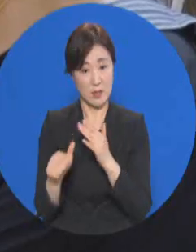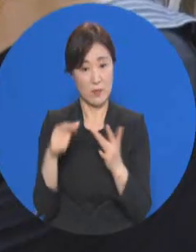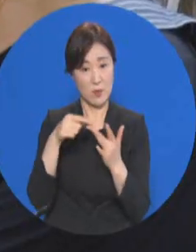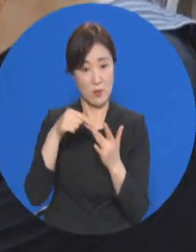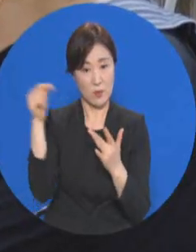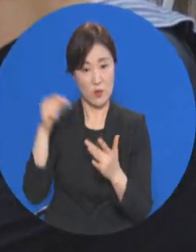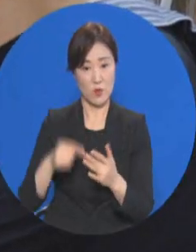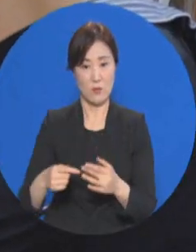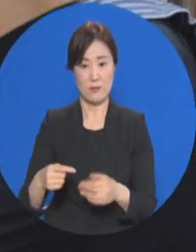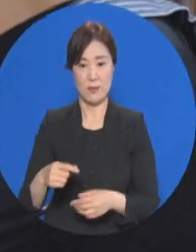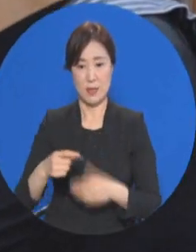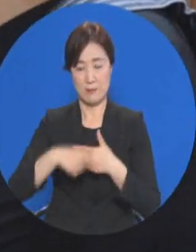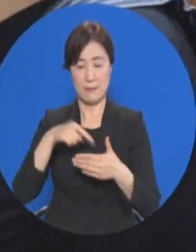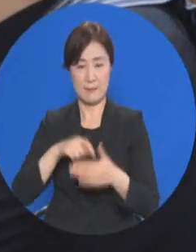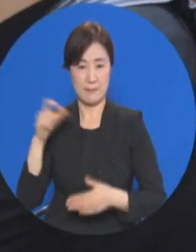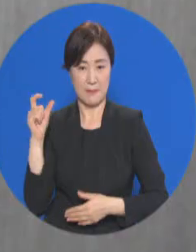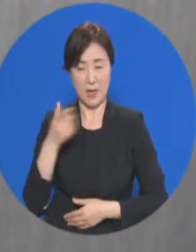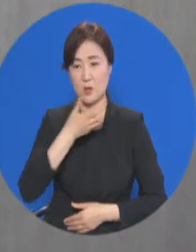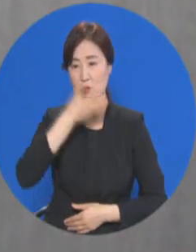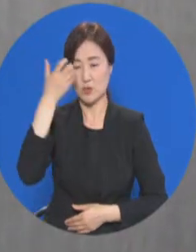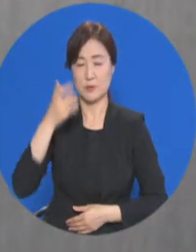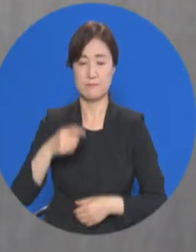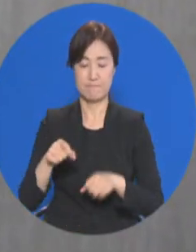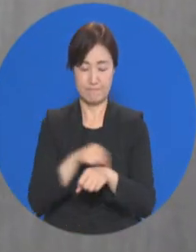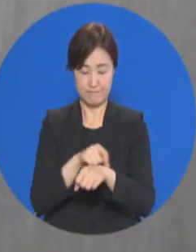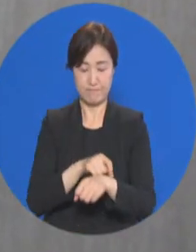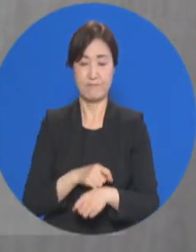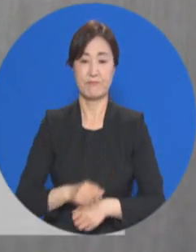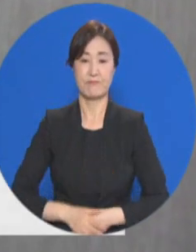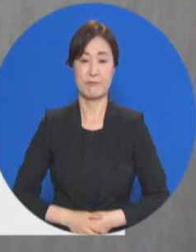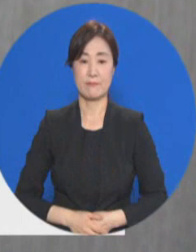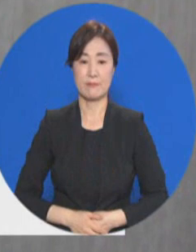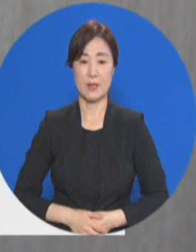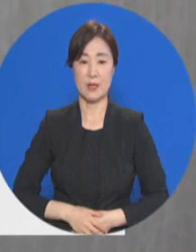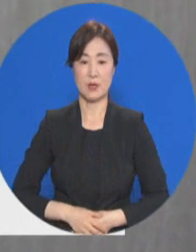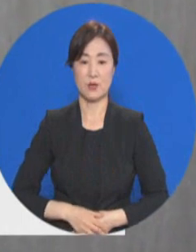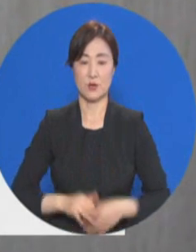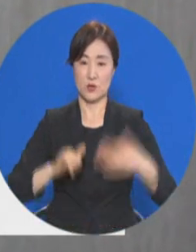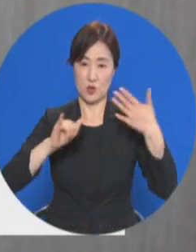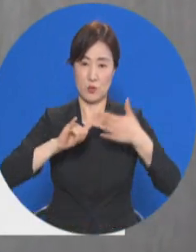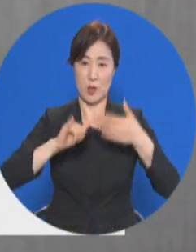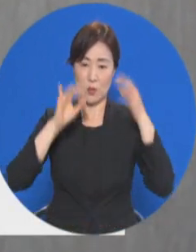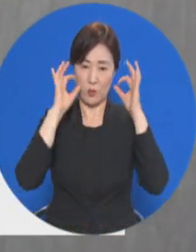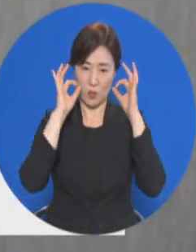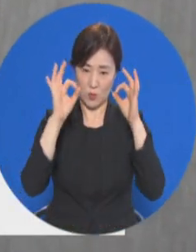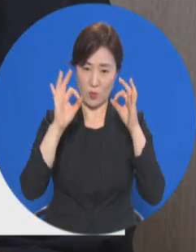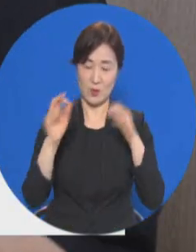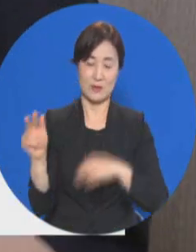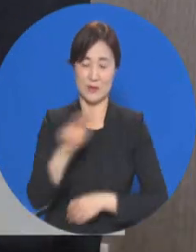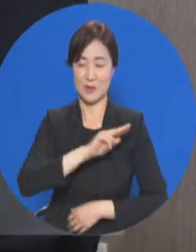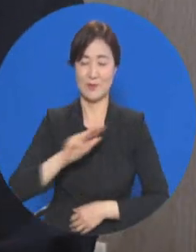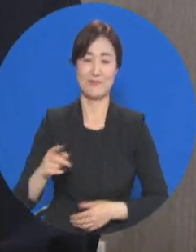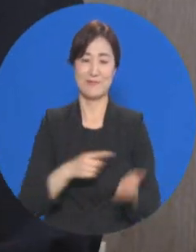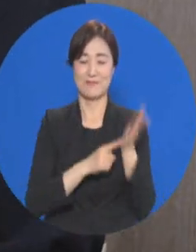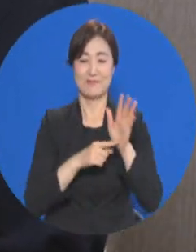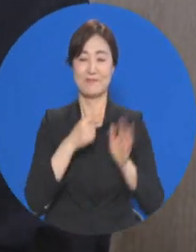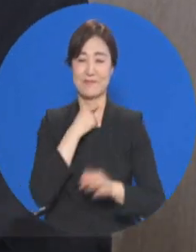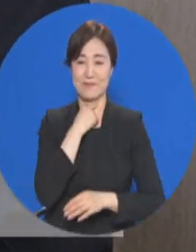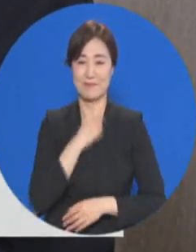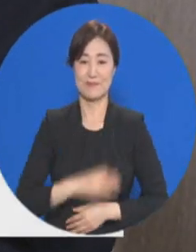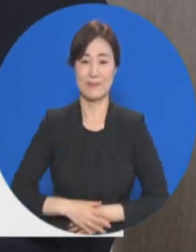소상공인들의 의지와 포부는 남다릅니다. 유튜브 한번 타가지고 이제 전국적으로 한번 알려주고 싶다. 기회가